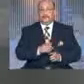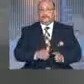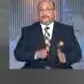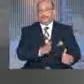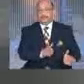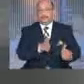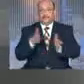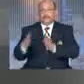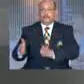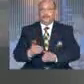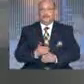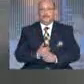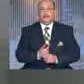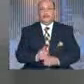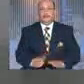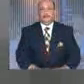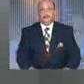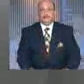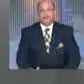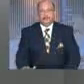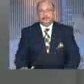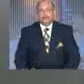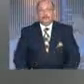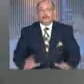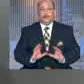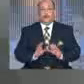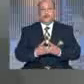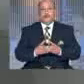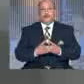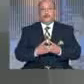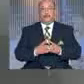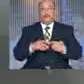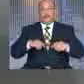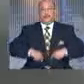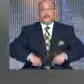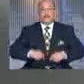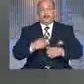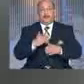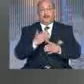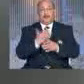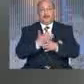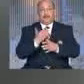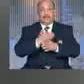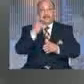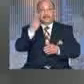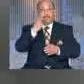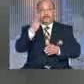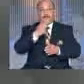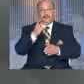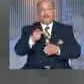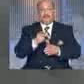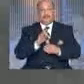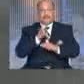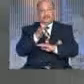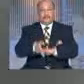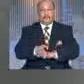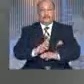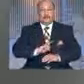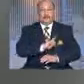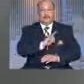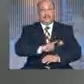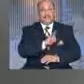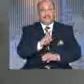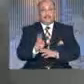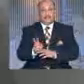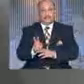عاين وفد من لجنة البنايات بوزارة التعليم العالي أرضاً سينفذ عليها مشروع كلية الطب مدنين. الأرض تبرع بها أحد